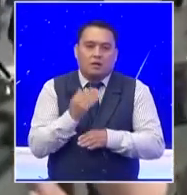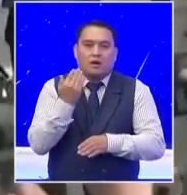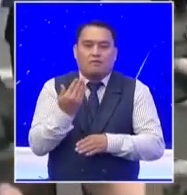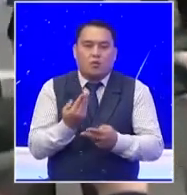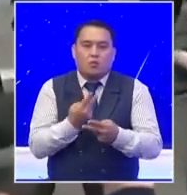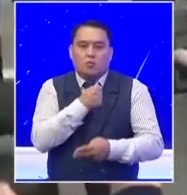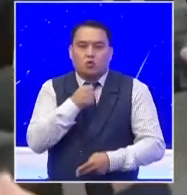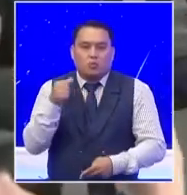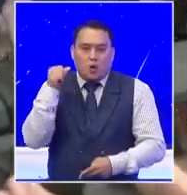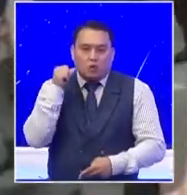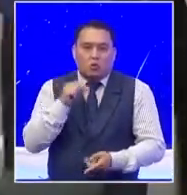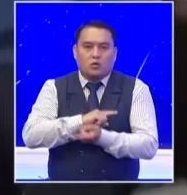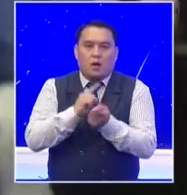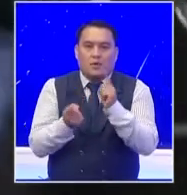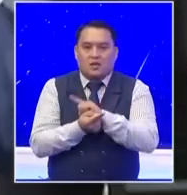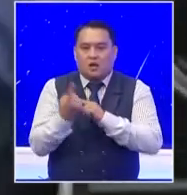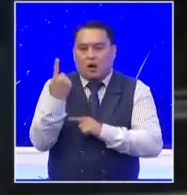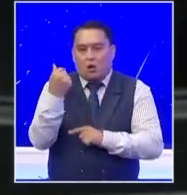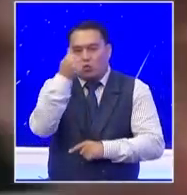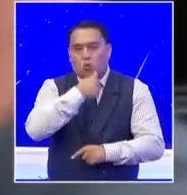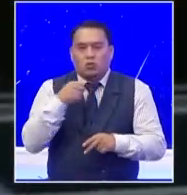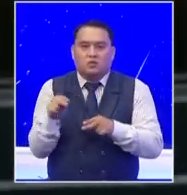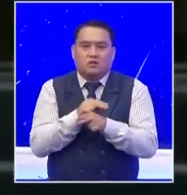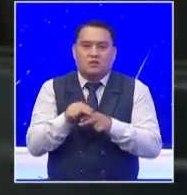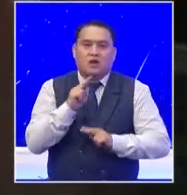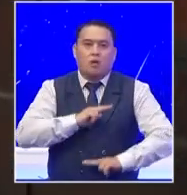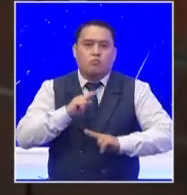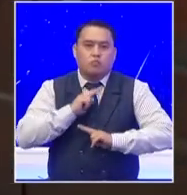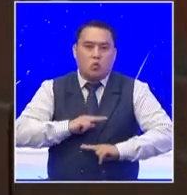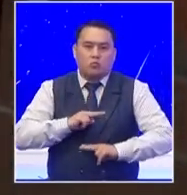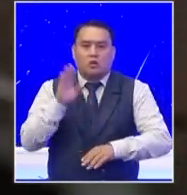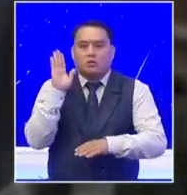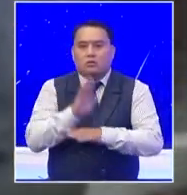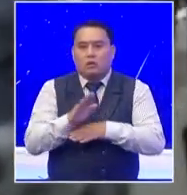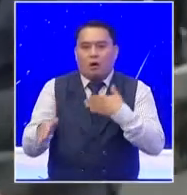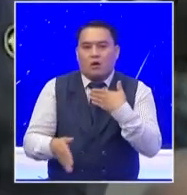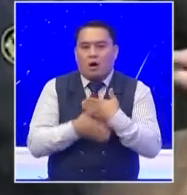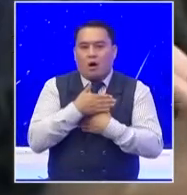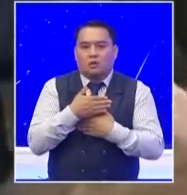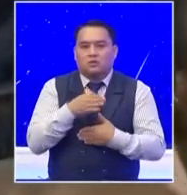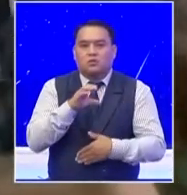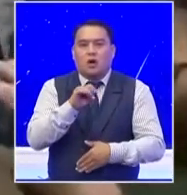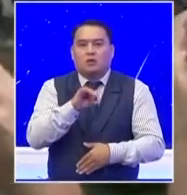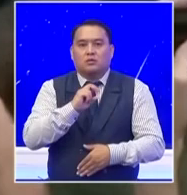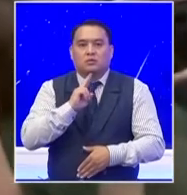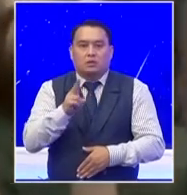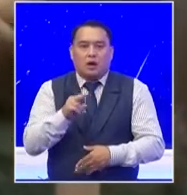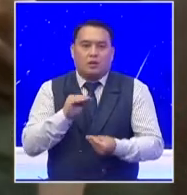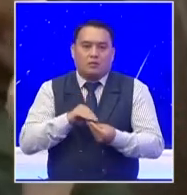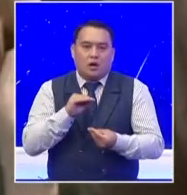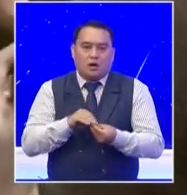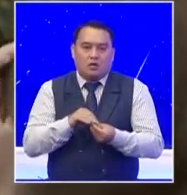которое они отбыли в прошлом году, заменено на год исправительных работ. При этом приговор и наказание нападающего «Спартака» остались